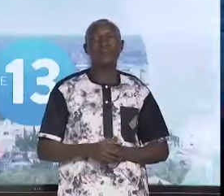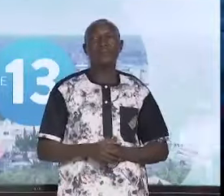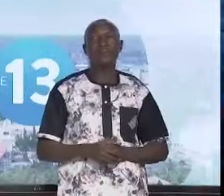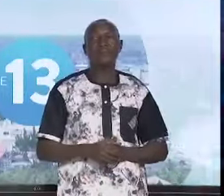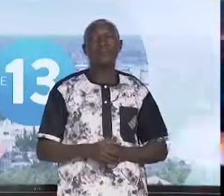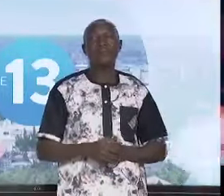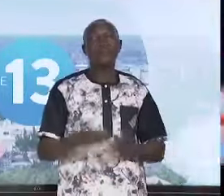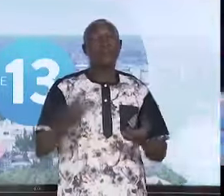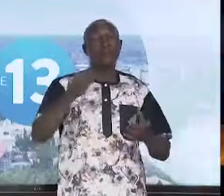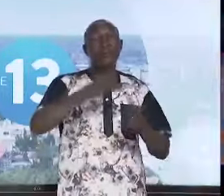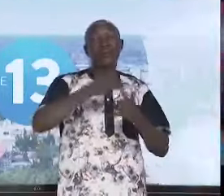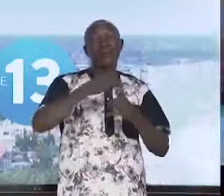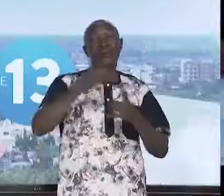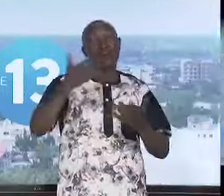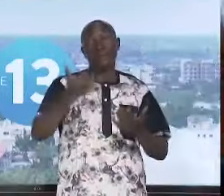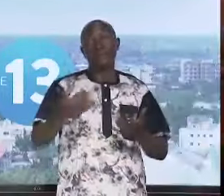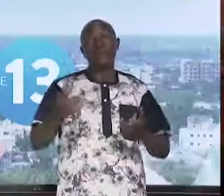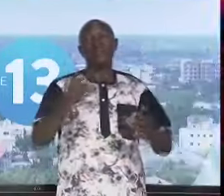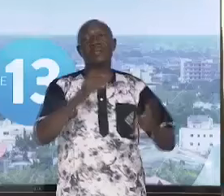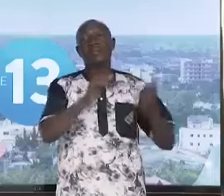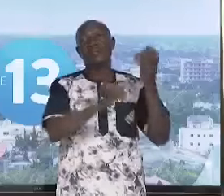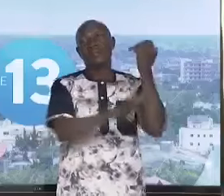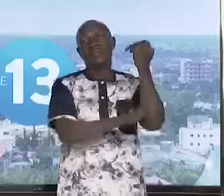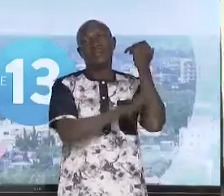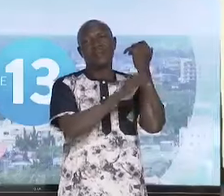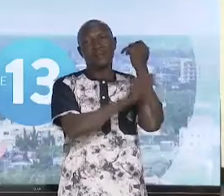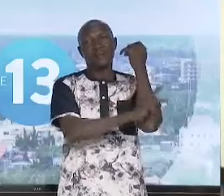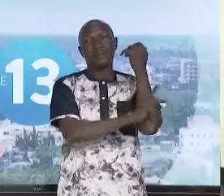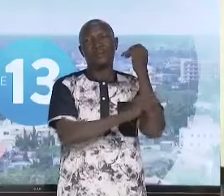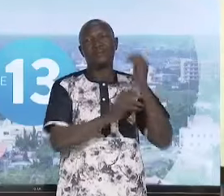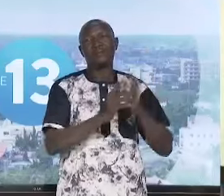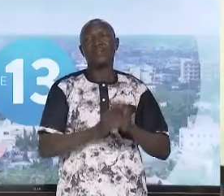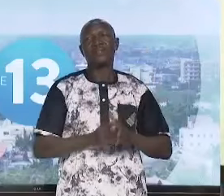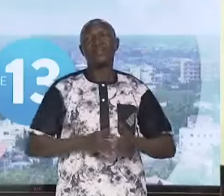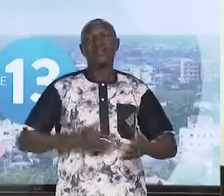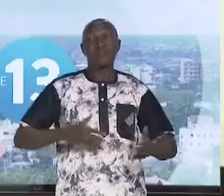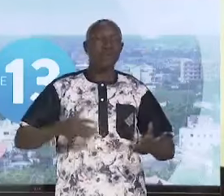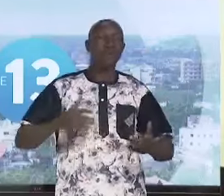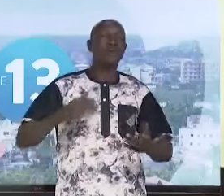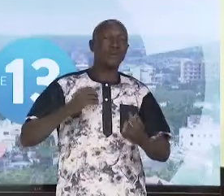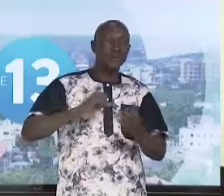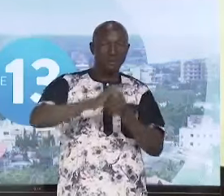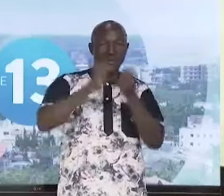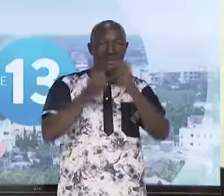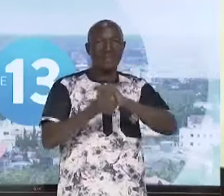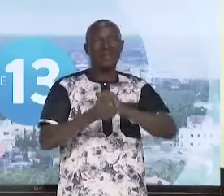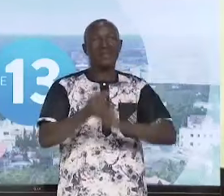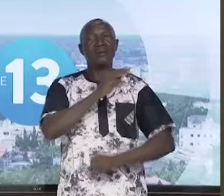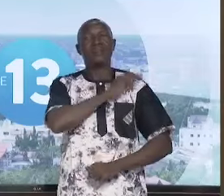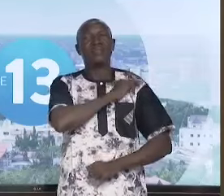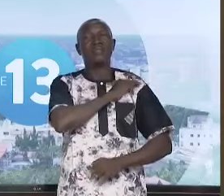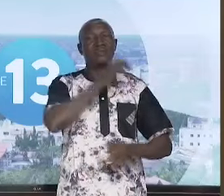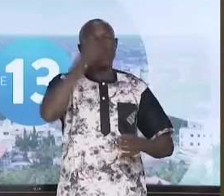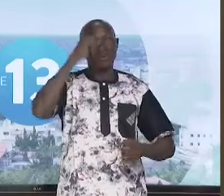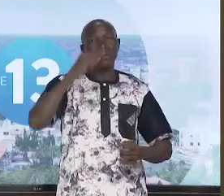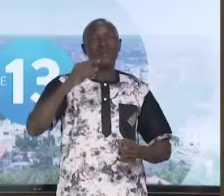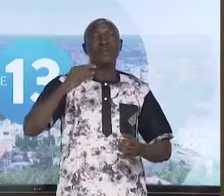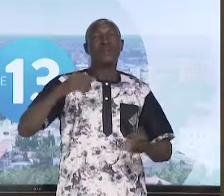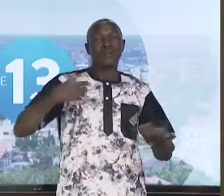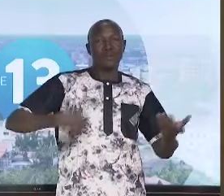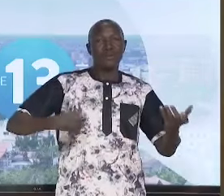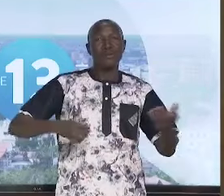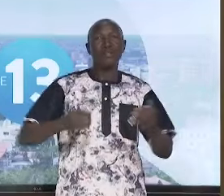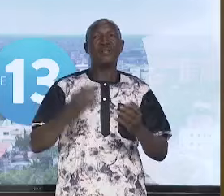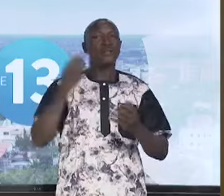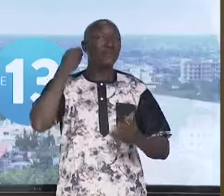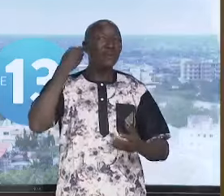Ou encore Kaya Oto ont succédé à Smarty Koundé d'Or 2023. Ils sont les têtes d'affiche